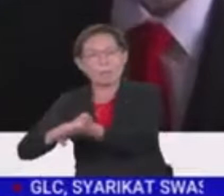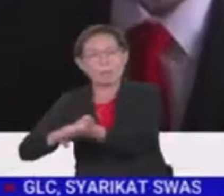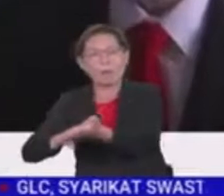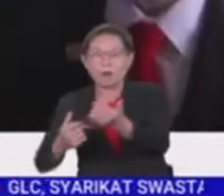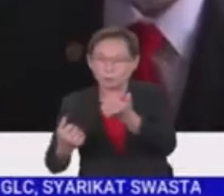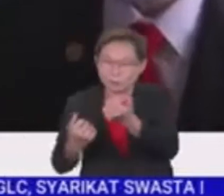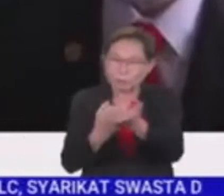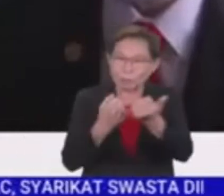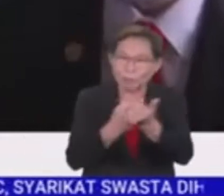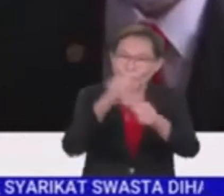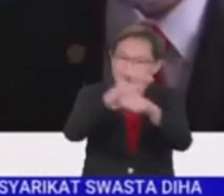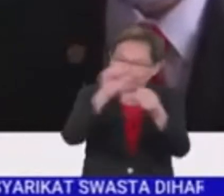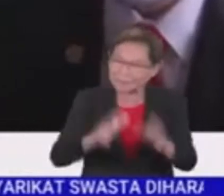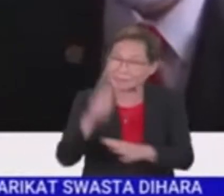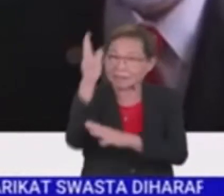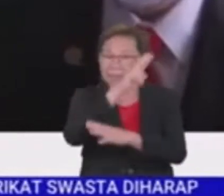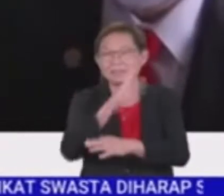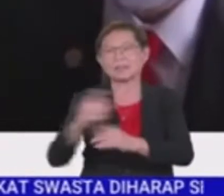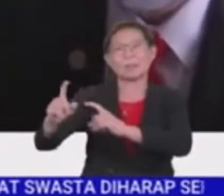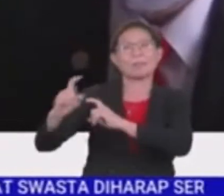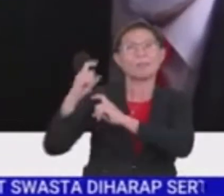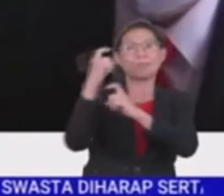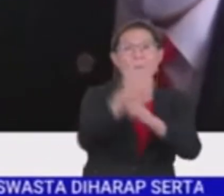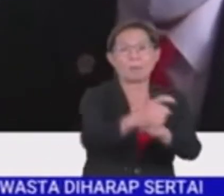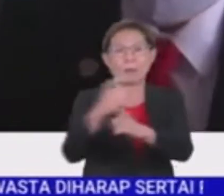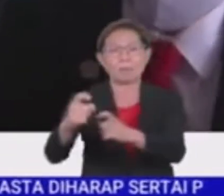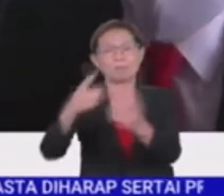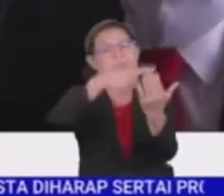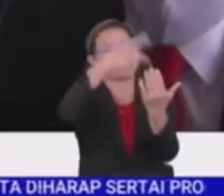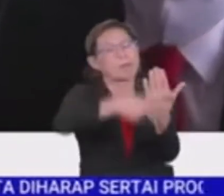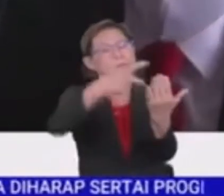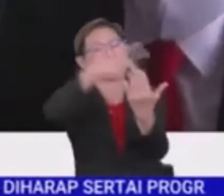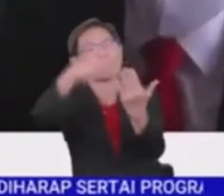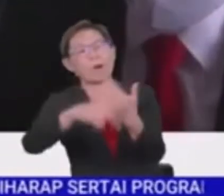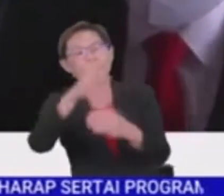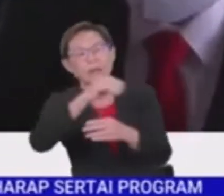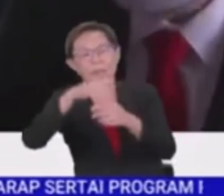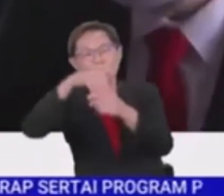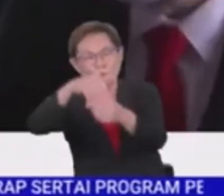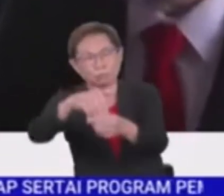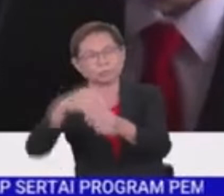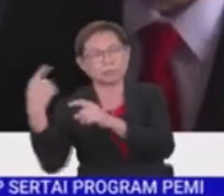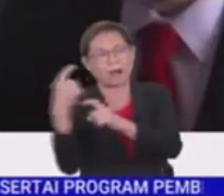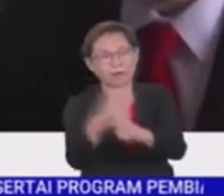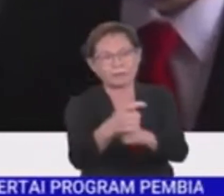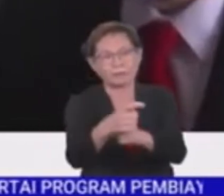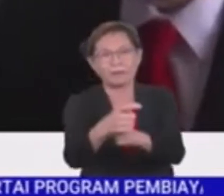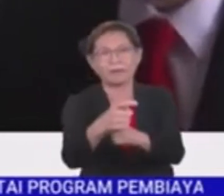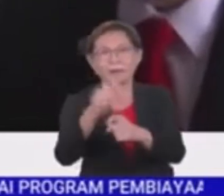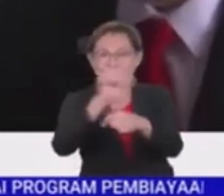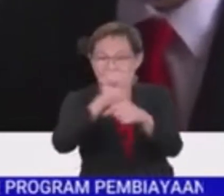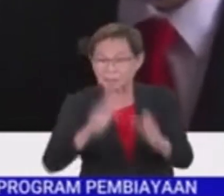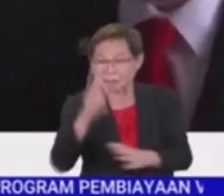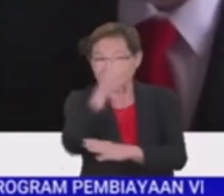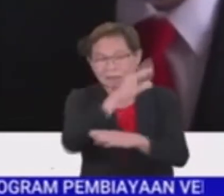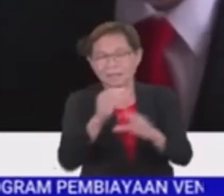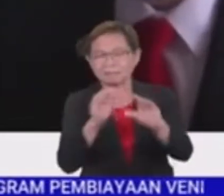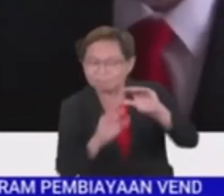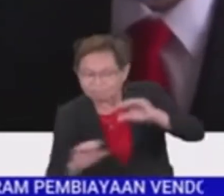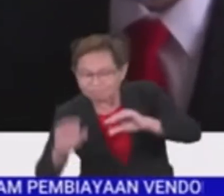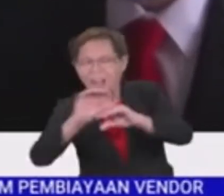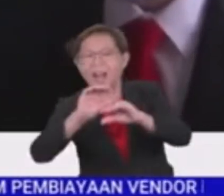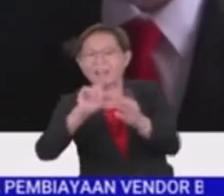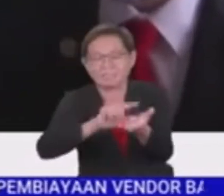penjawat awam selama inilah dengan pemberian tadi beberapa insentif termasuk bonus dan juga kenaikan gaji